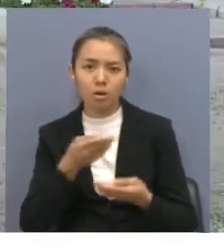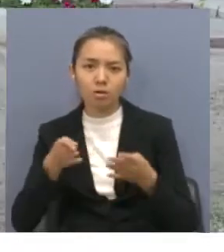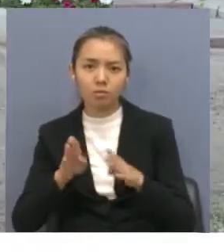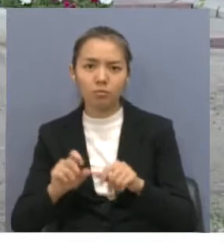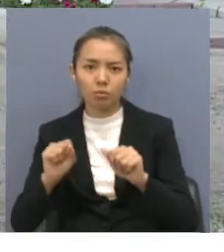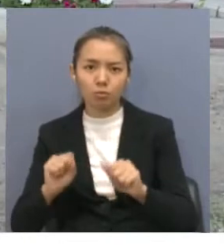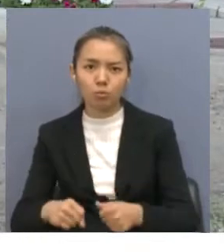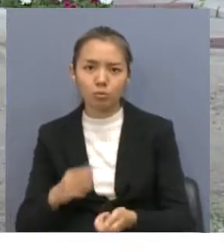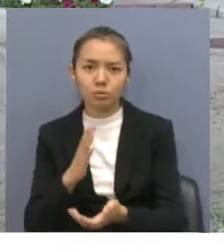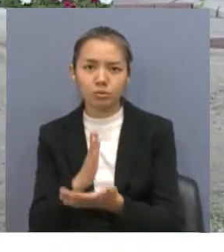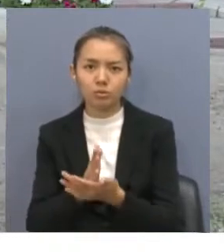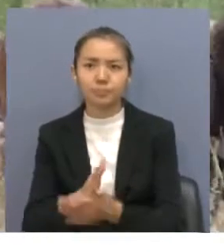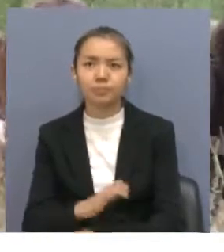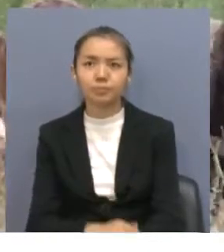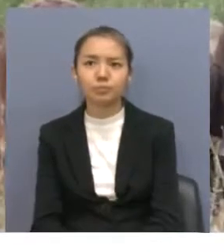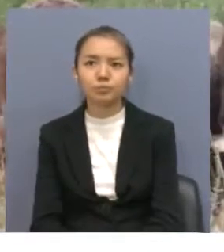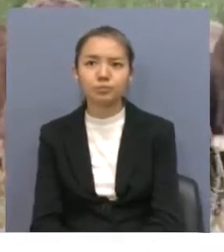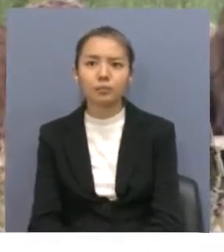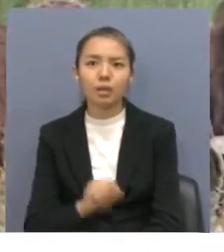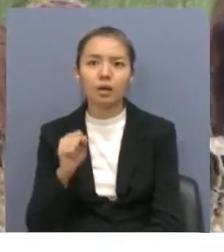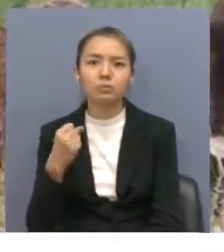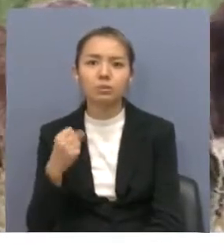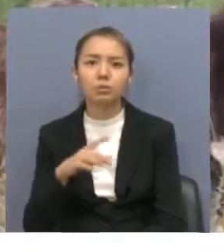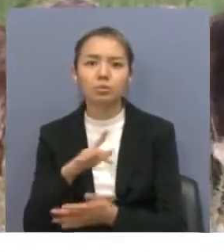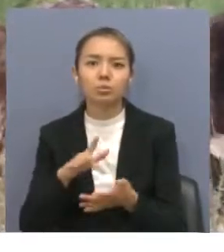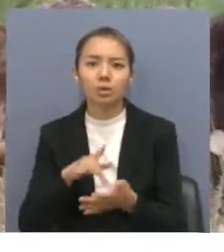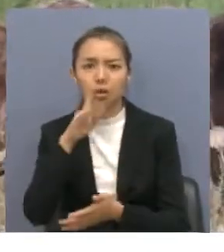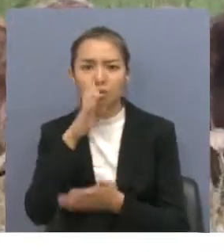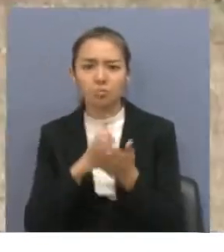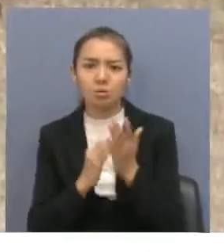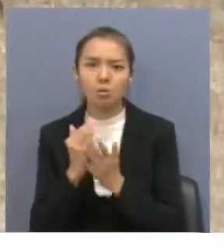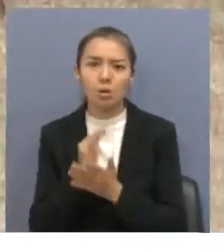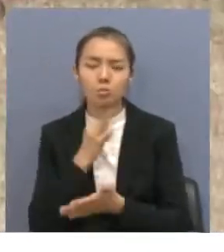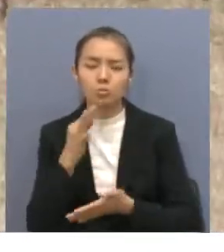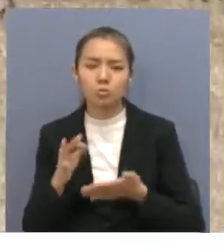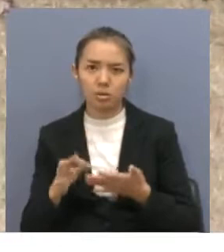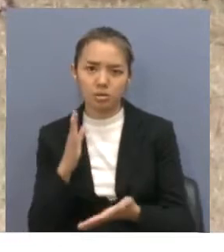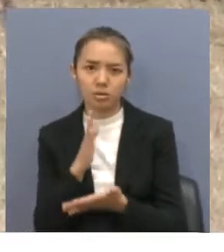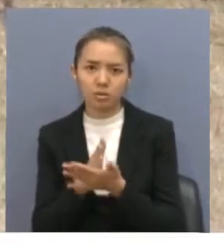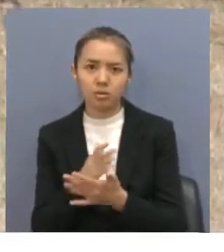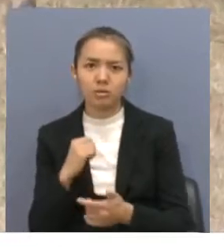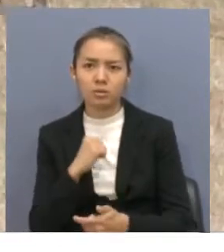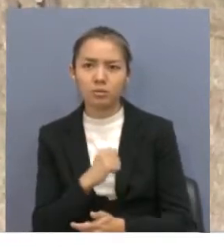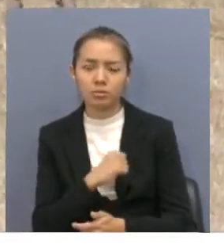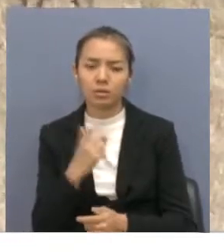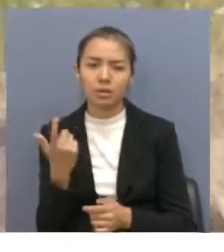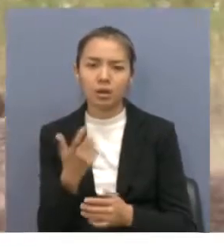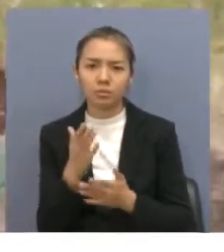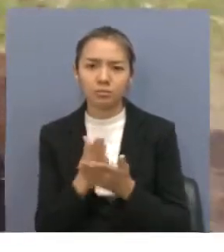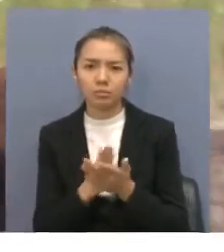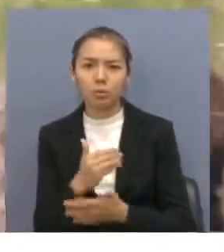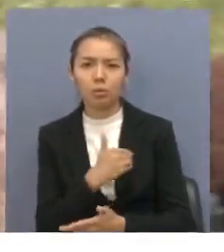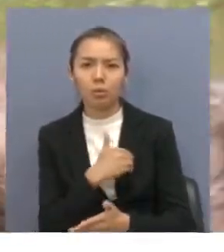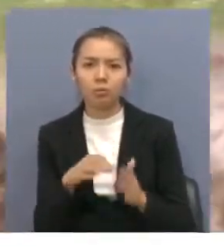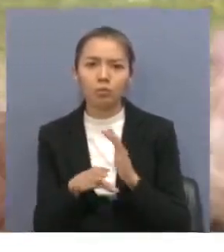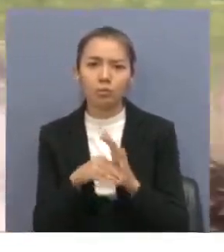қалуға мүмкіндіктері бар. Атбасар ауданында мемлекеттік бағдарламалардың нәтижесі айқын. Айталық мал шаруашылығын кеңейтуді